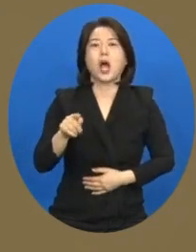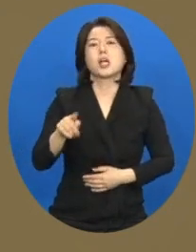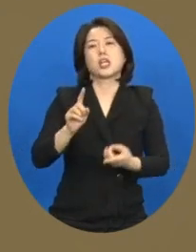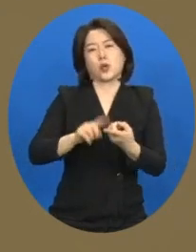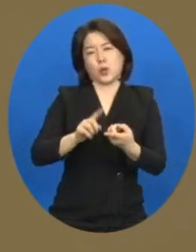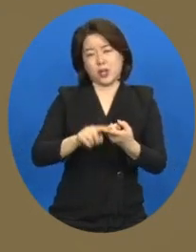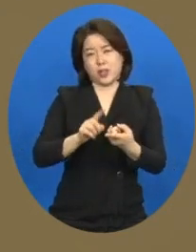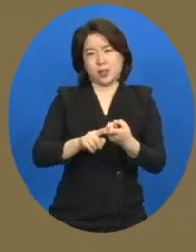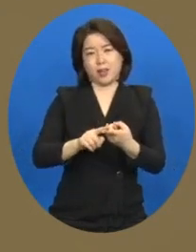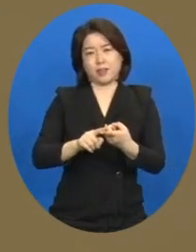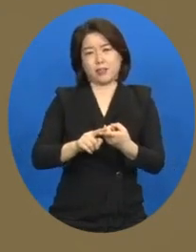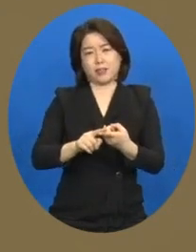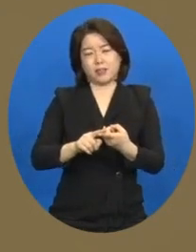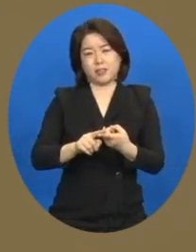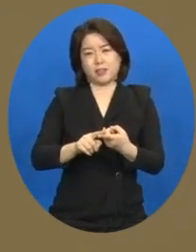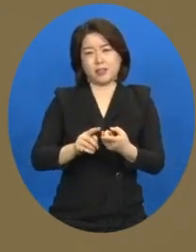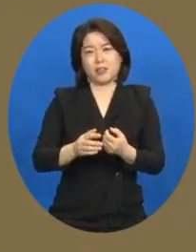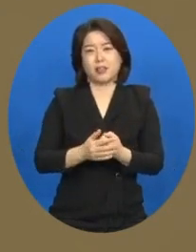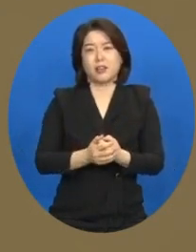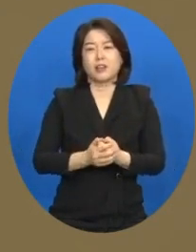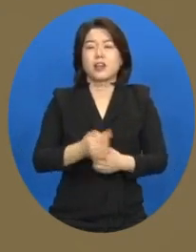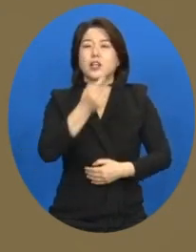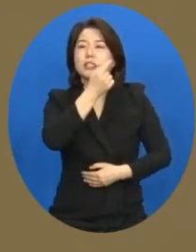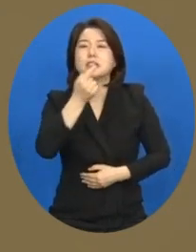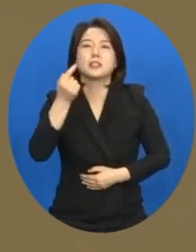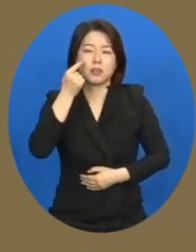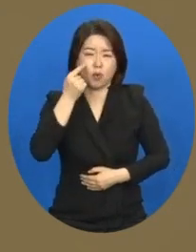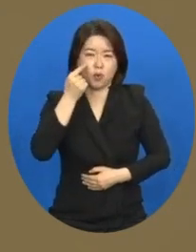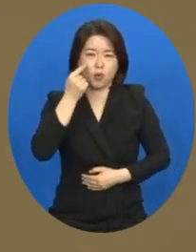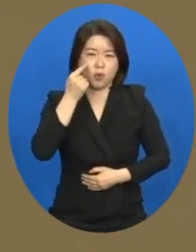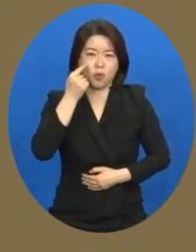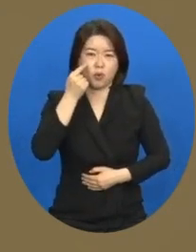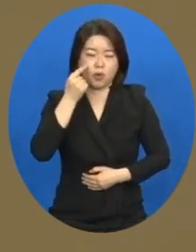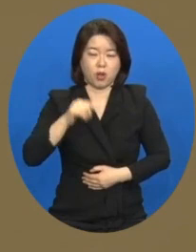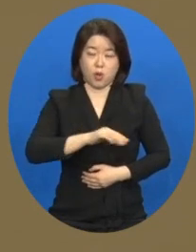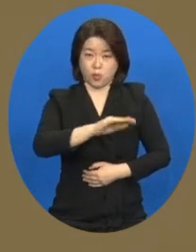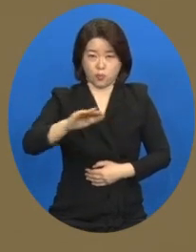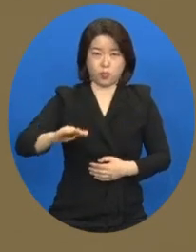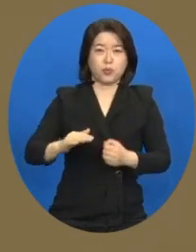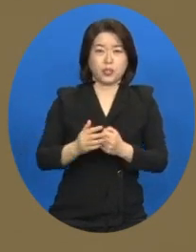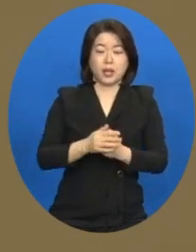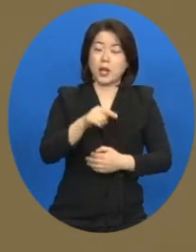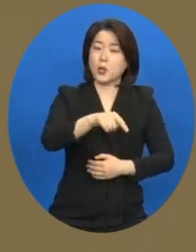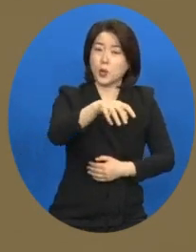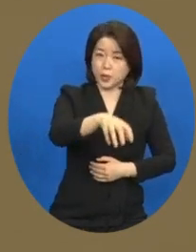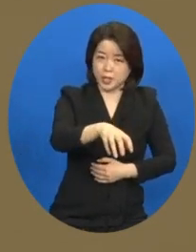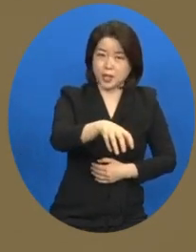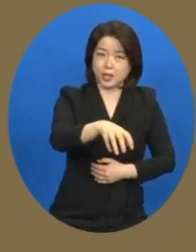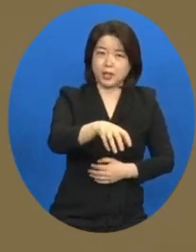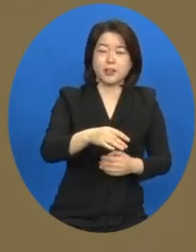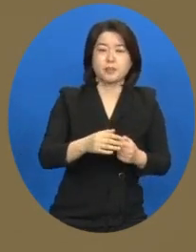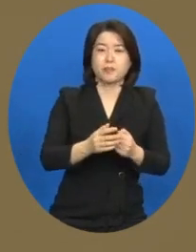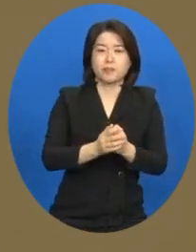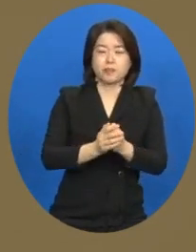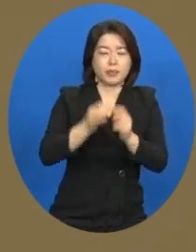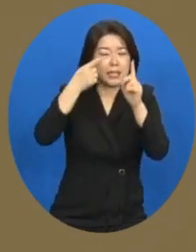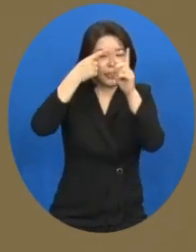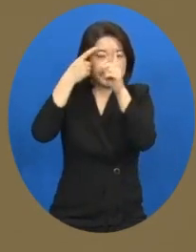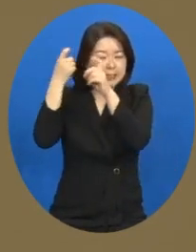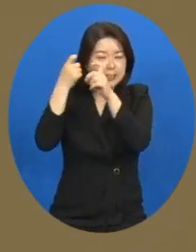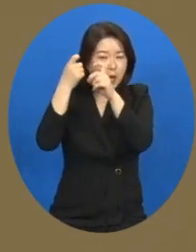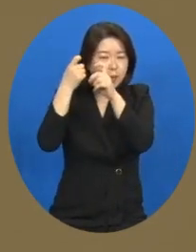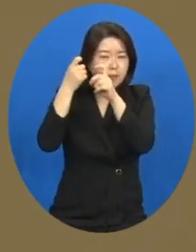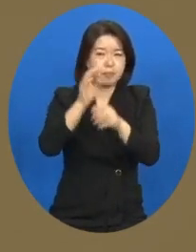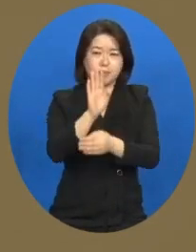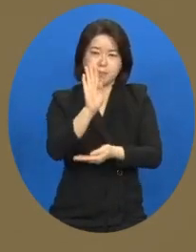그랬다는 징표로서 우리가 거기다가 기념비를 만든